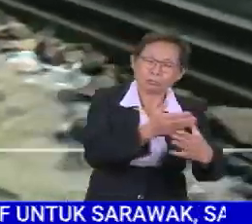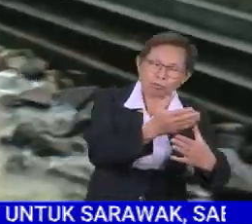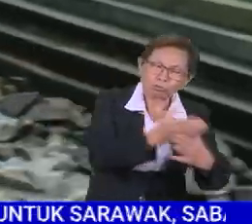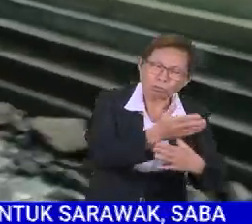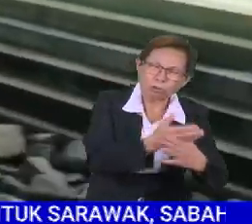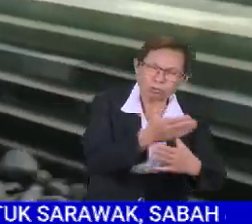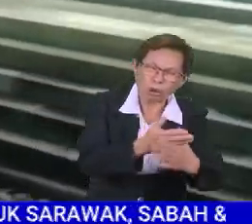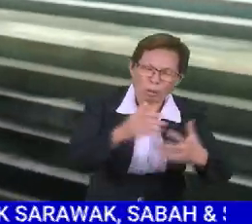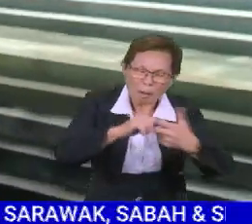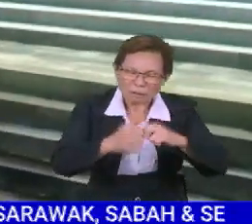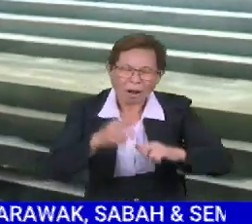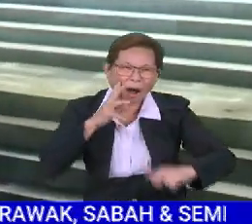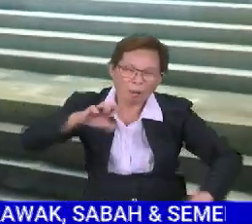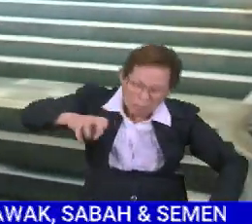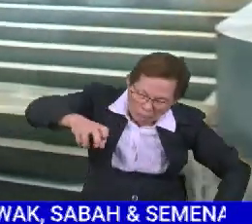bakalan air